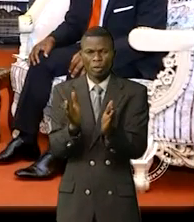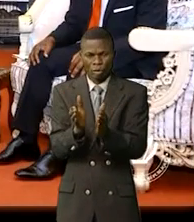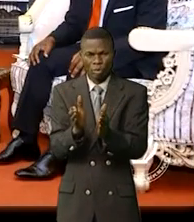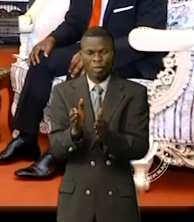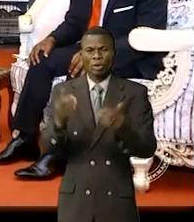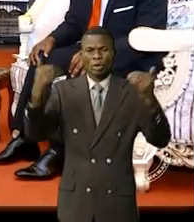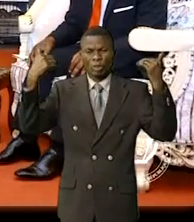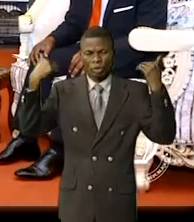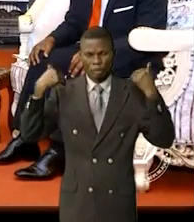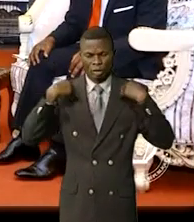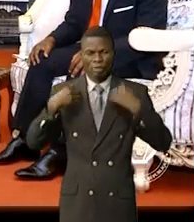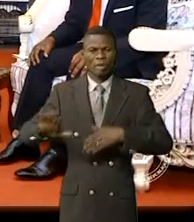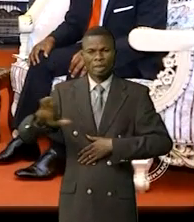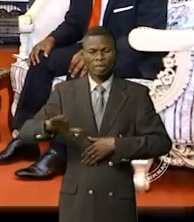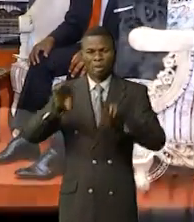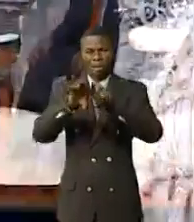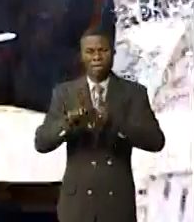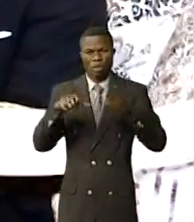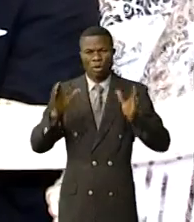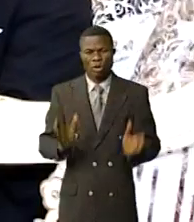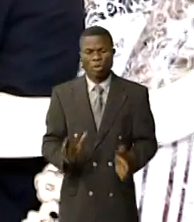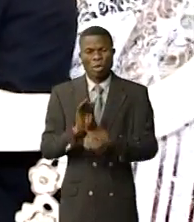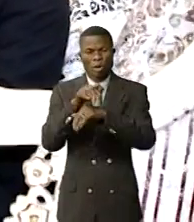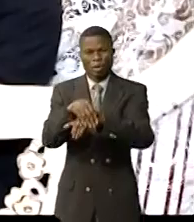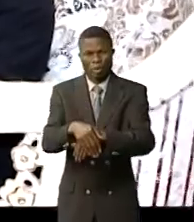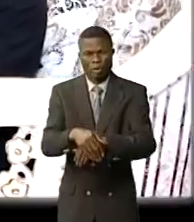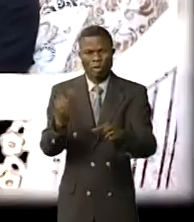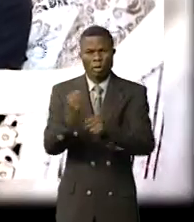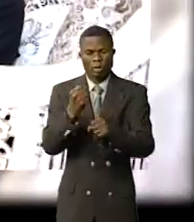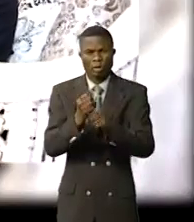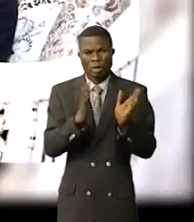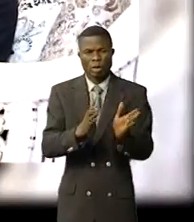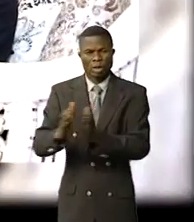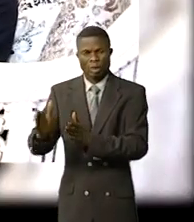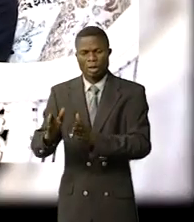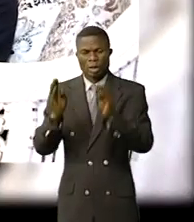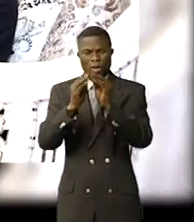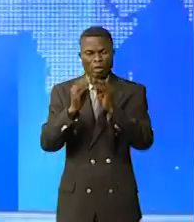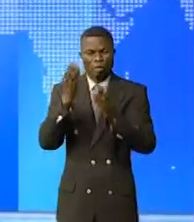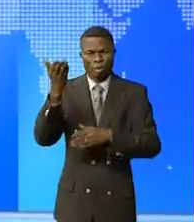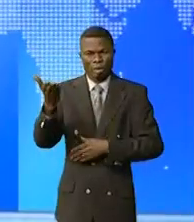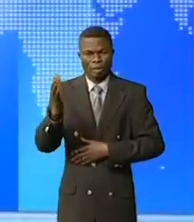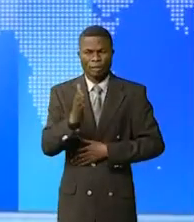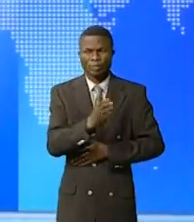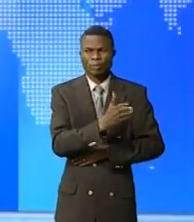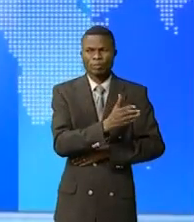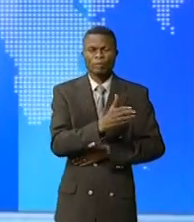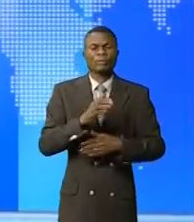des officiels malawites et congolais ayant participé aux travaux préparatoires de ce sommet.